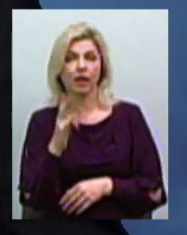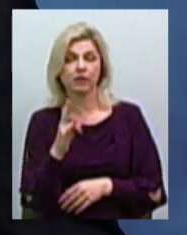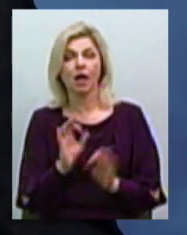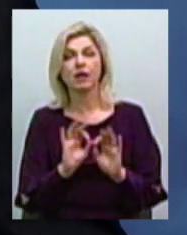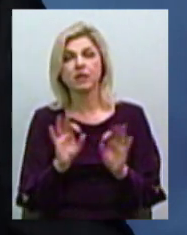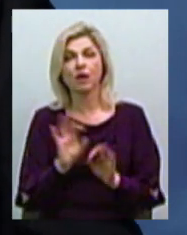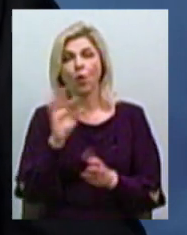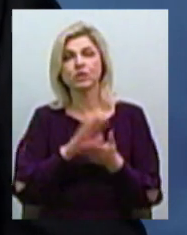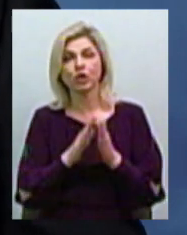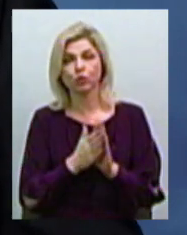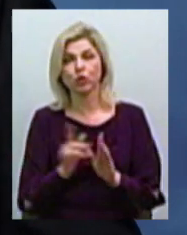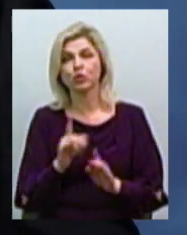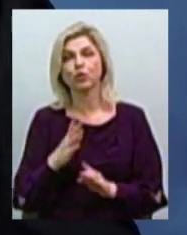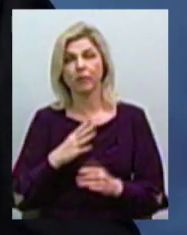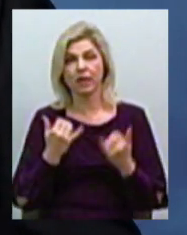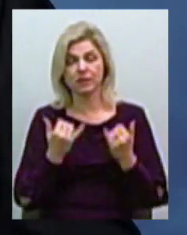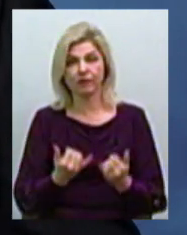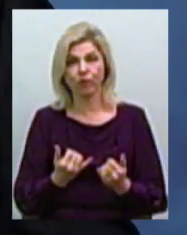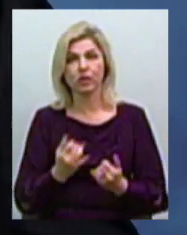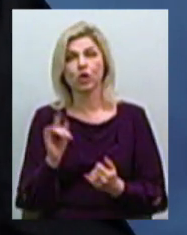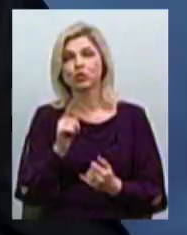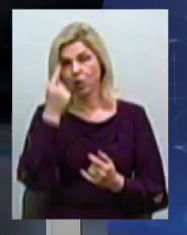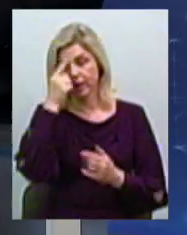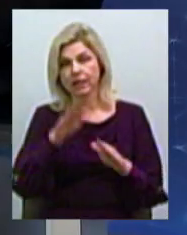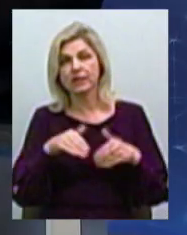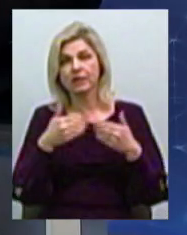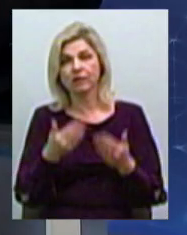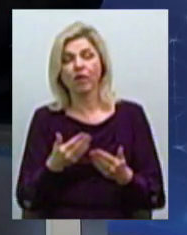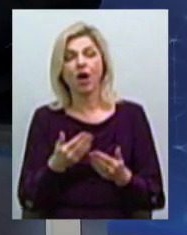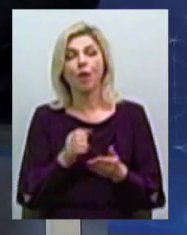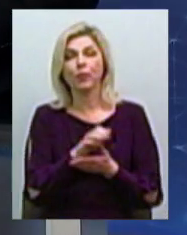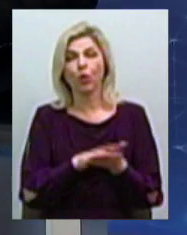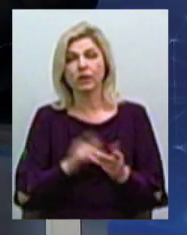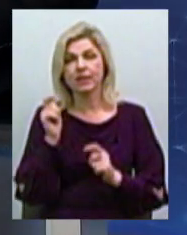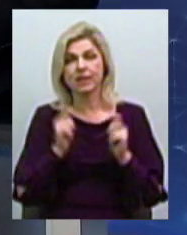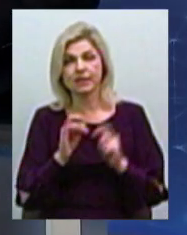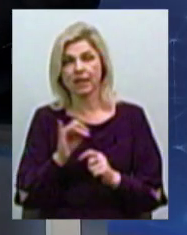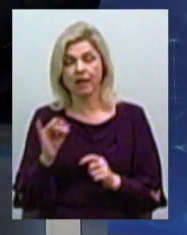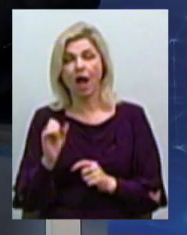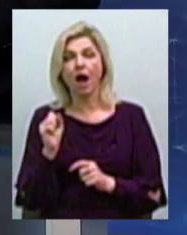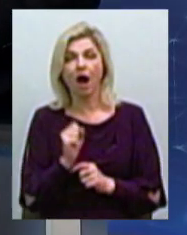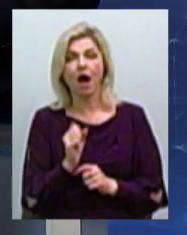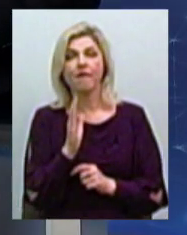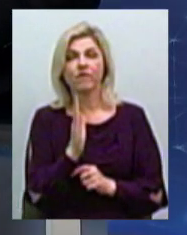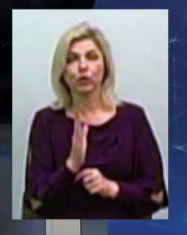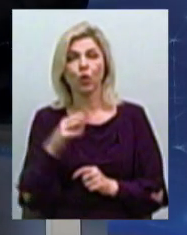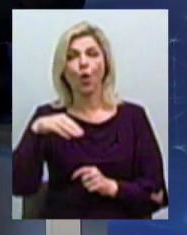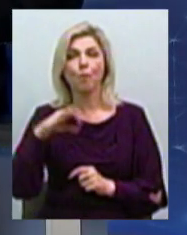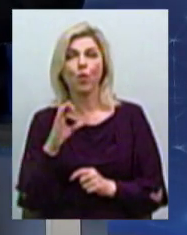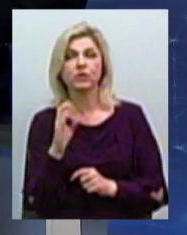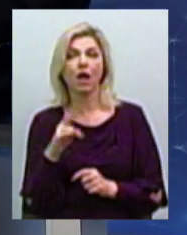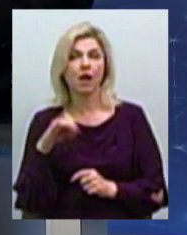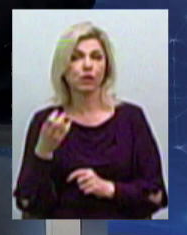що склалася сьогодні, коли частина депутатів ініціювала продовження сесії, а голова облради Вікторія Москаленко до депутатів не прийшла,